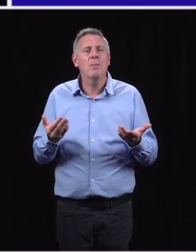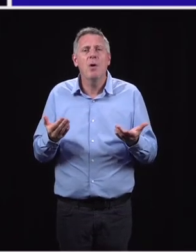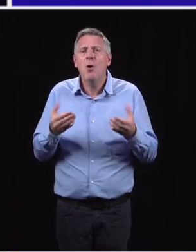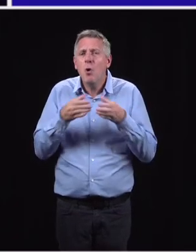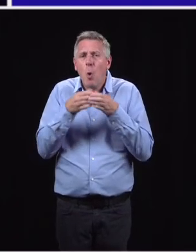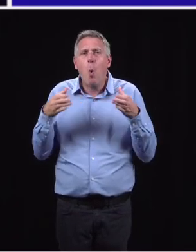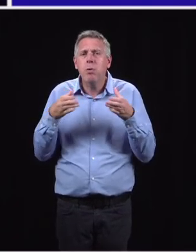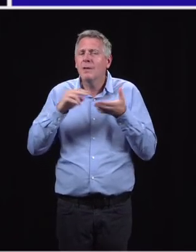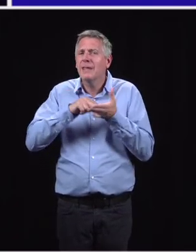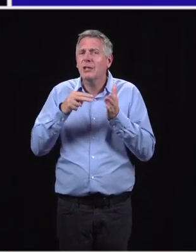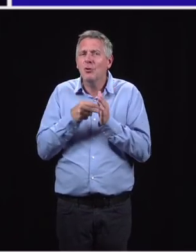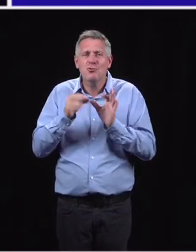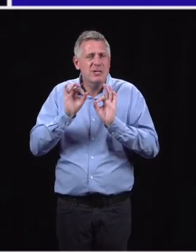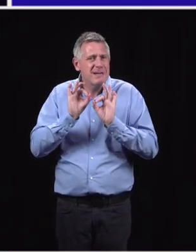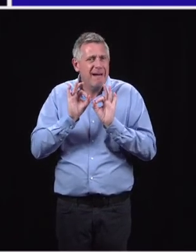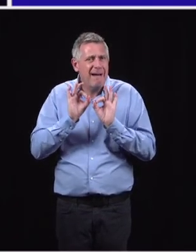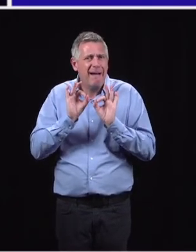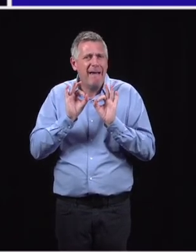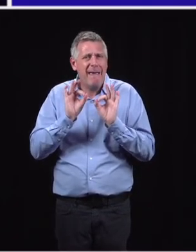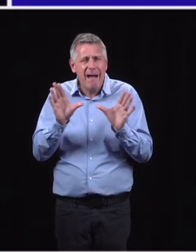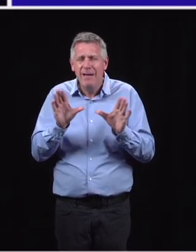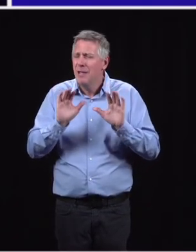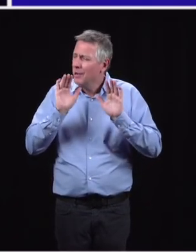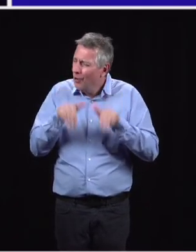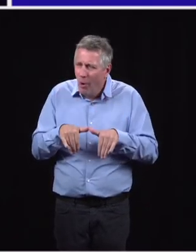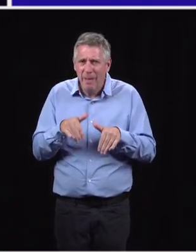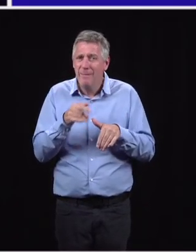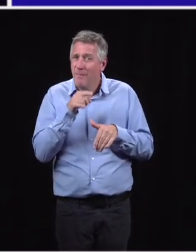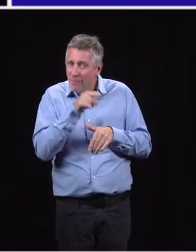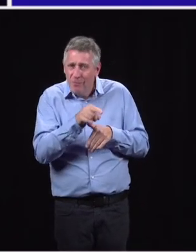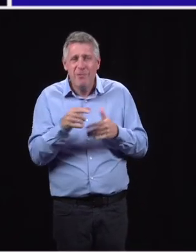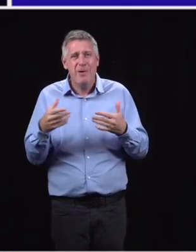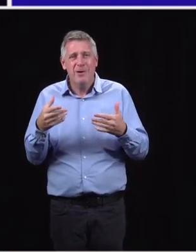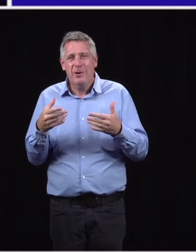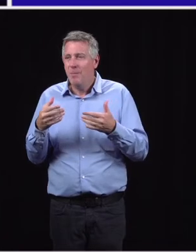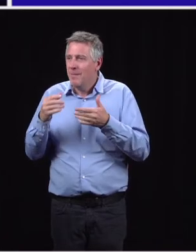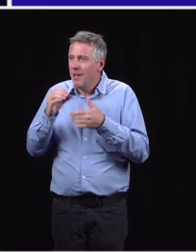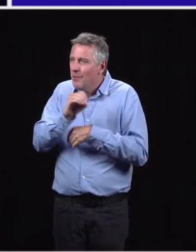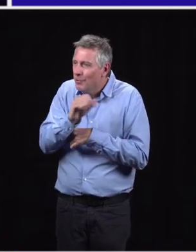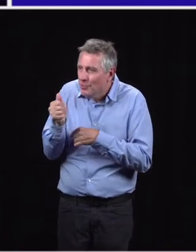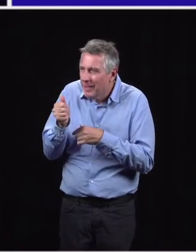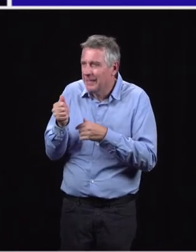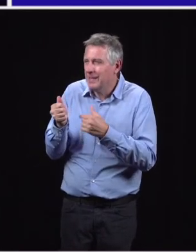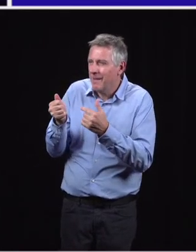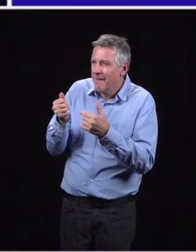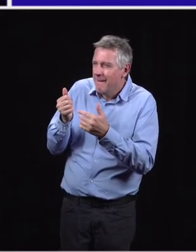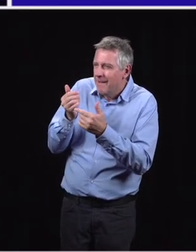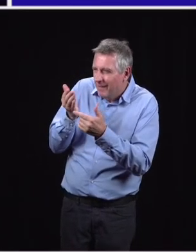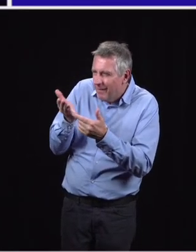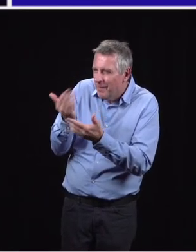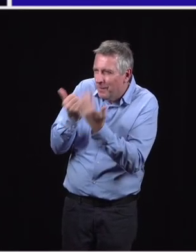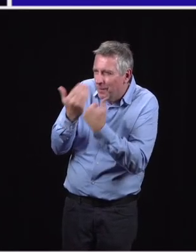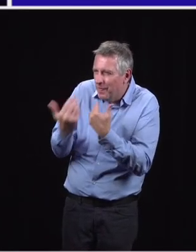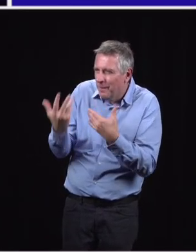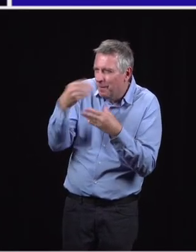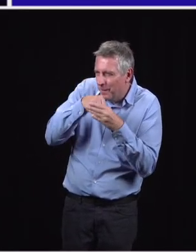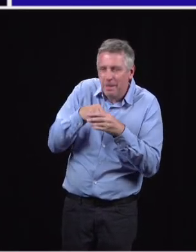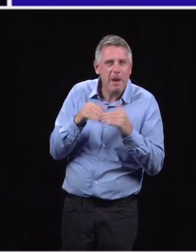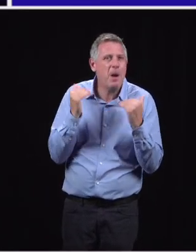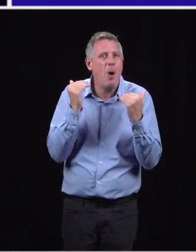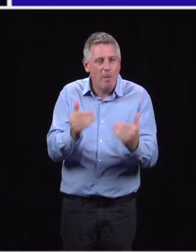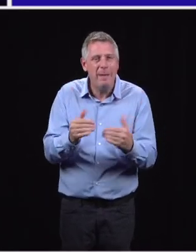un groupe tech on a des choses à prendre et à apprendre de cette filière du numérique merci beaucoup Magalie